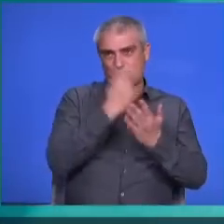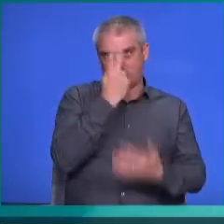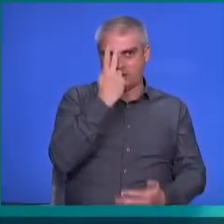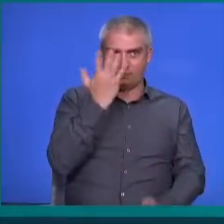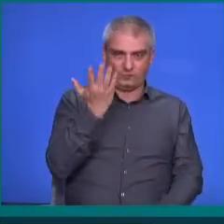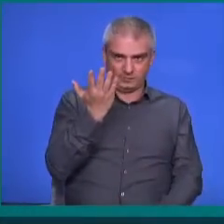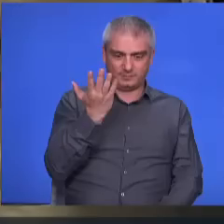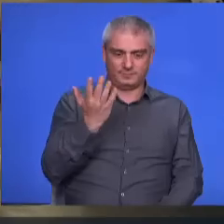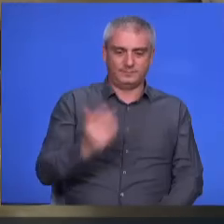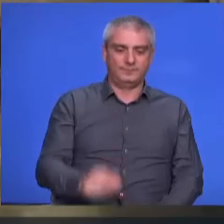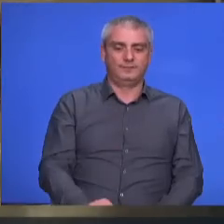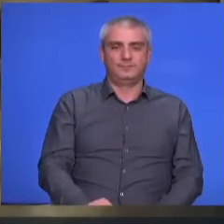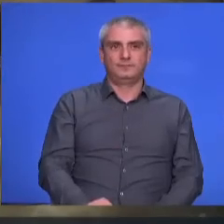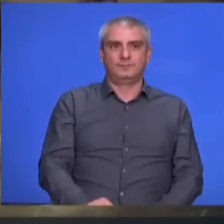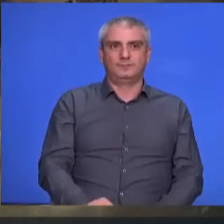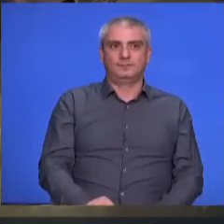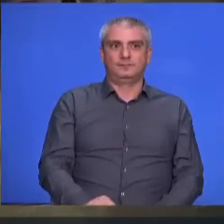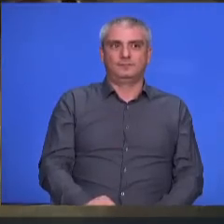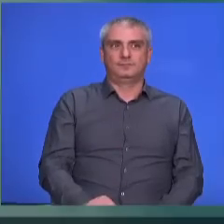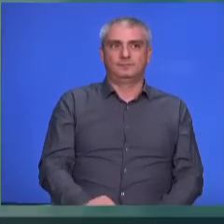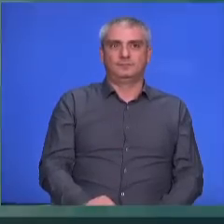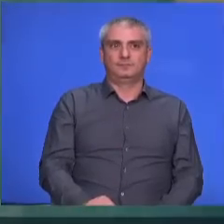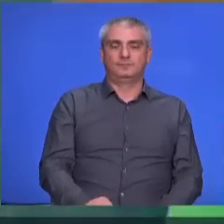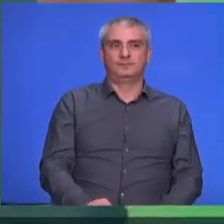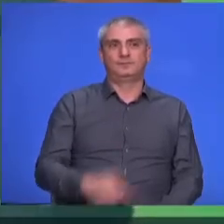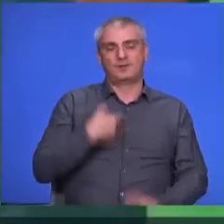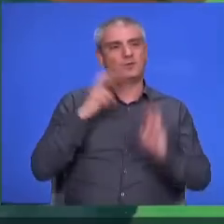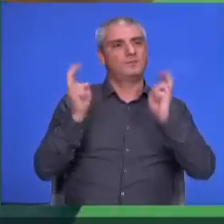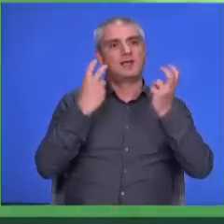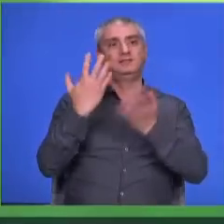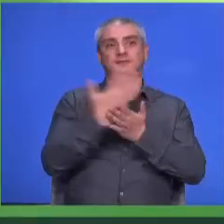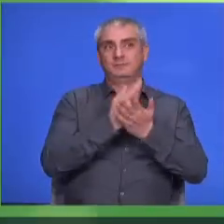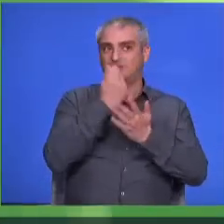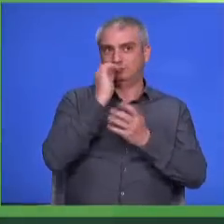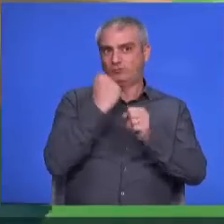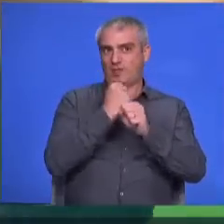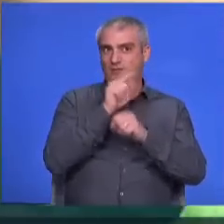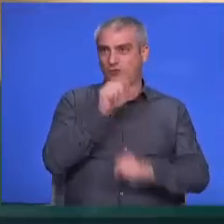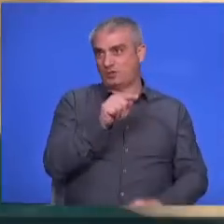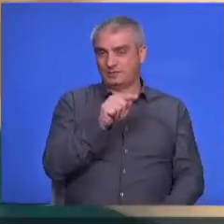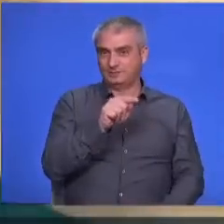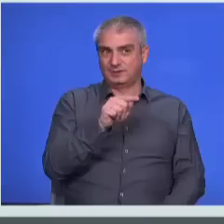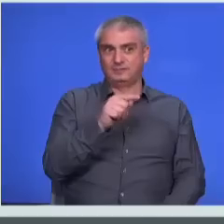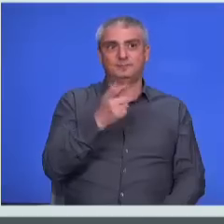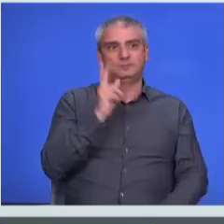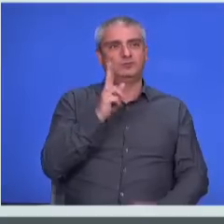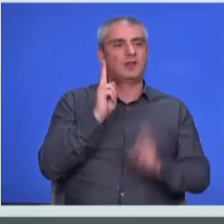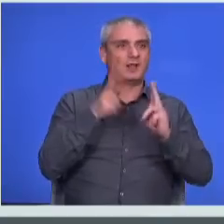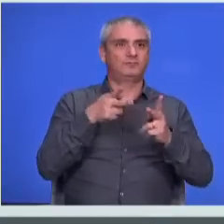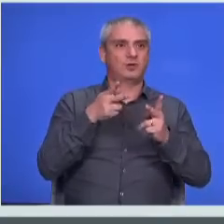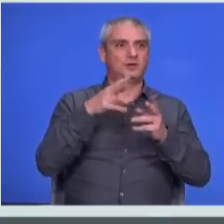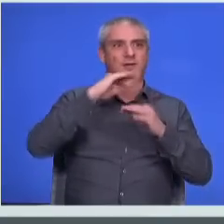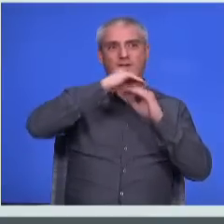funding, of course. We're raising money to be able to make this happen, to be able to put the fjord and to have a